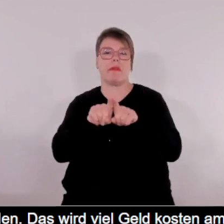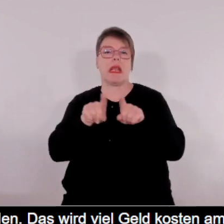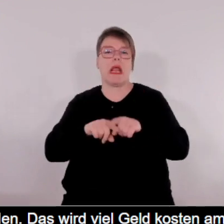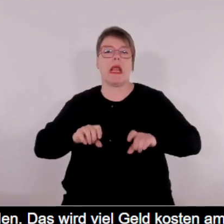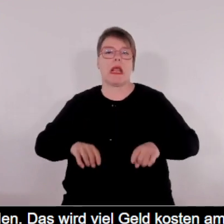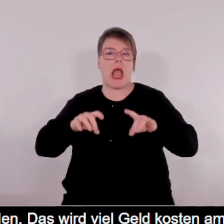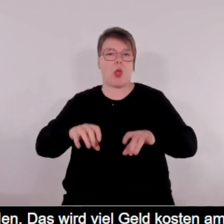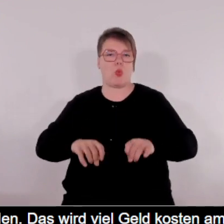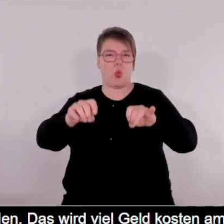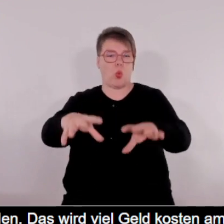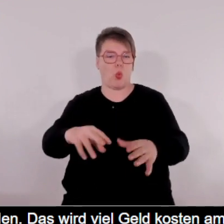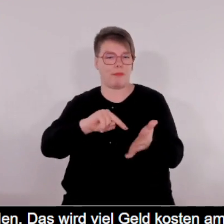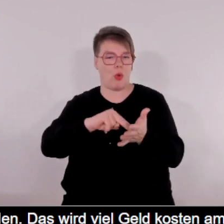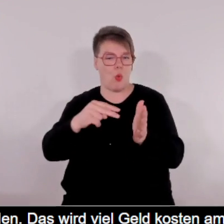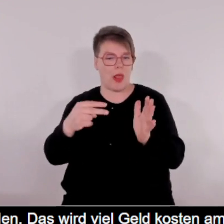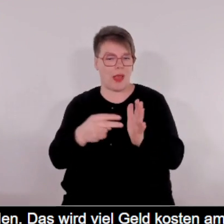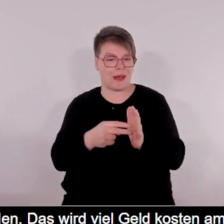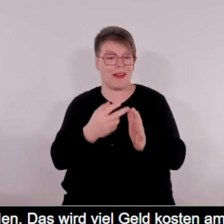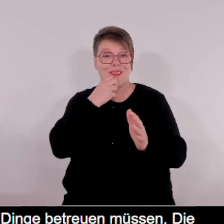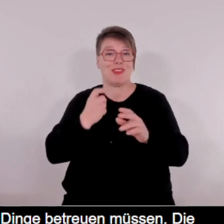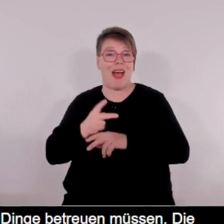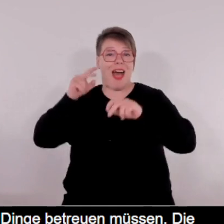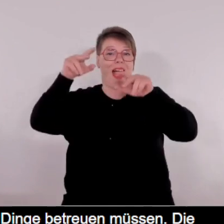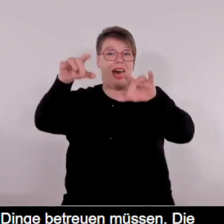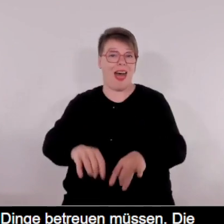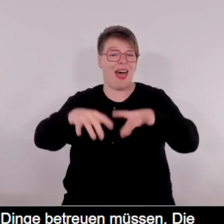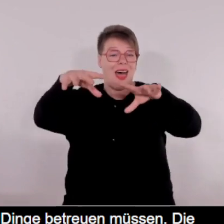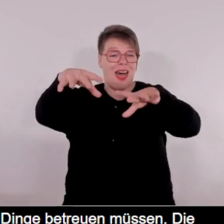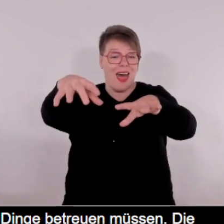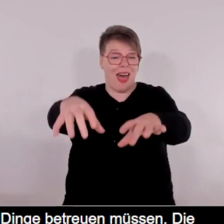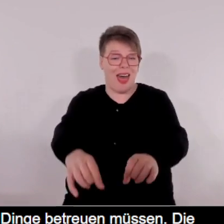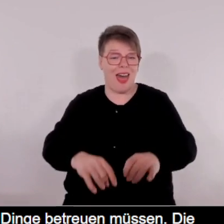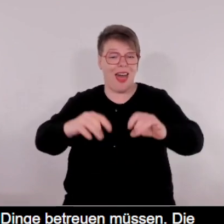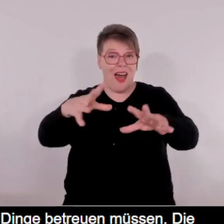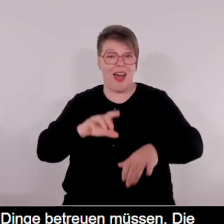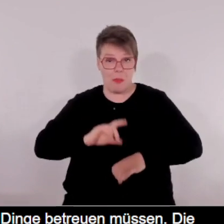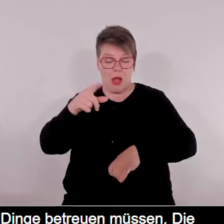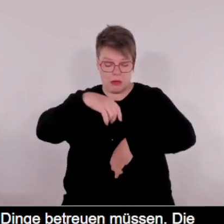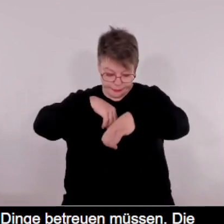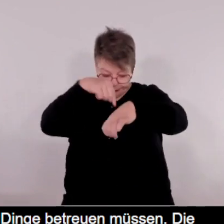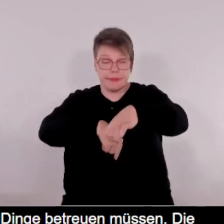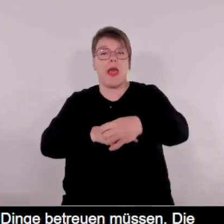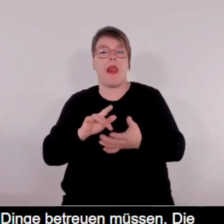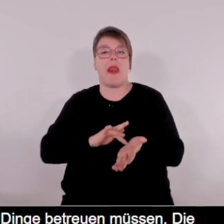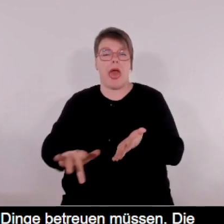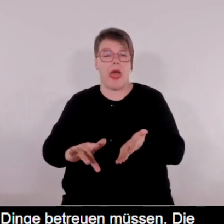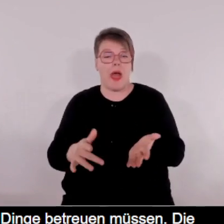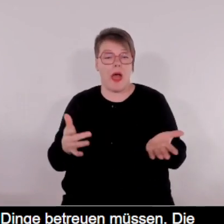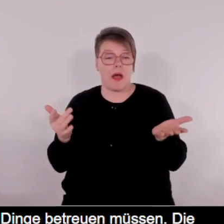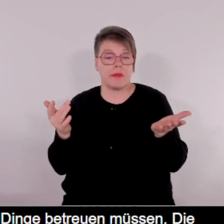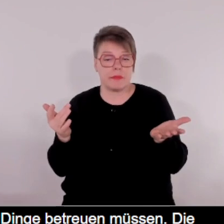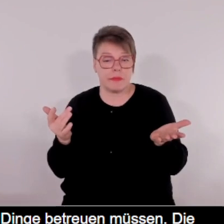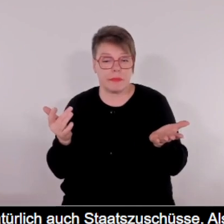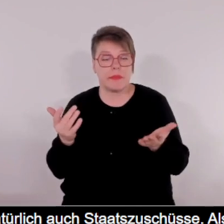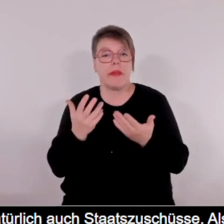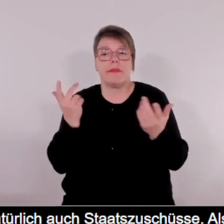kostendämpfend trotzdem die erneuerbaren Energien in der Wärmeplanung voranzutreiben. Wir